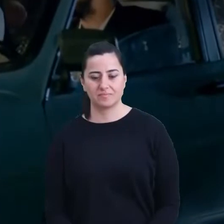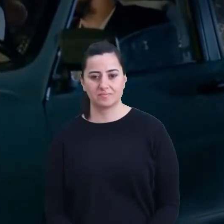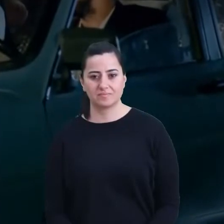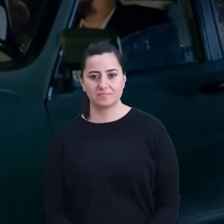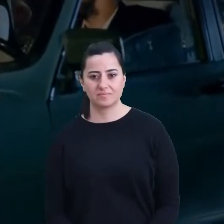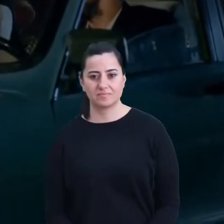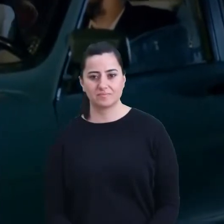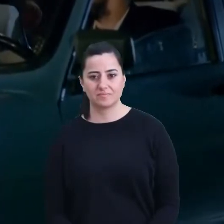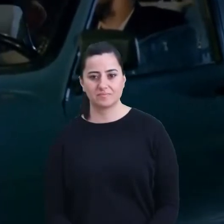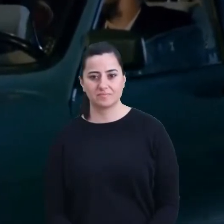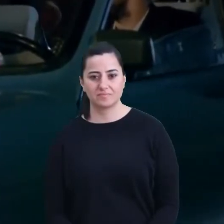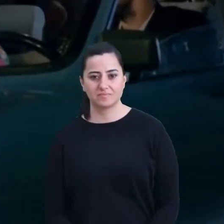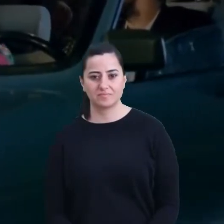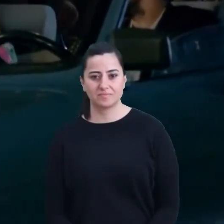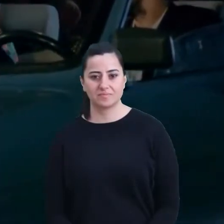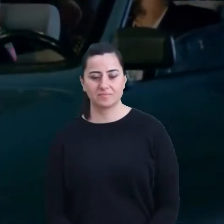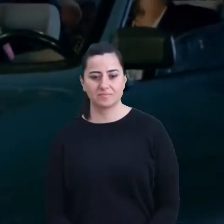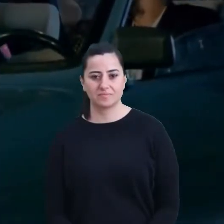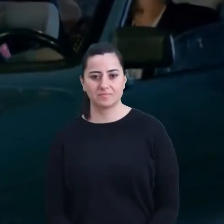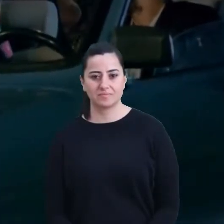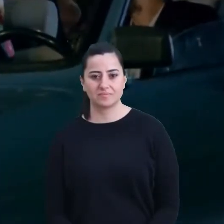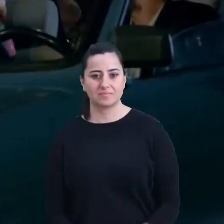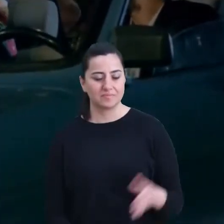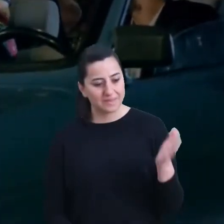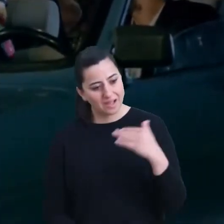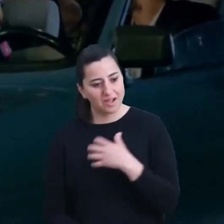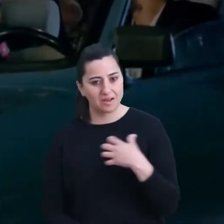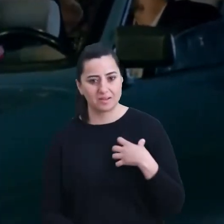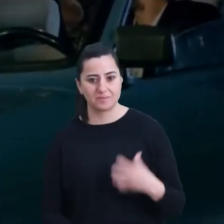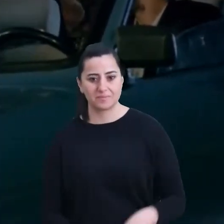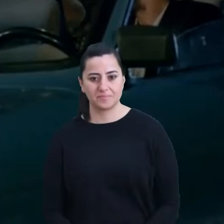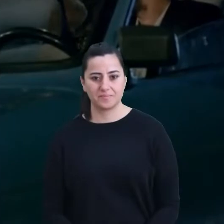Aracın önünden geçip Hafize'nin kapısını açtı. Gel ana.